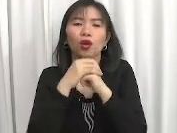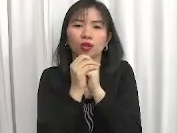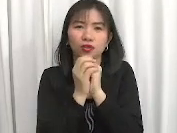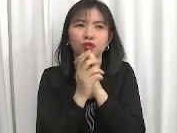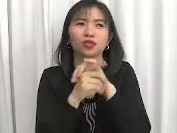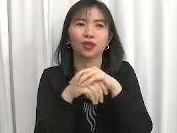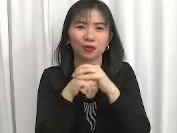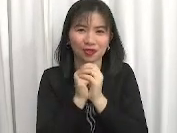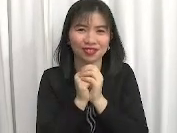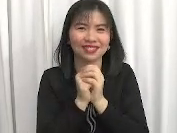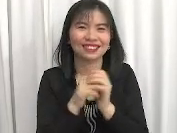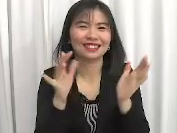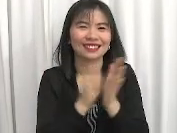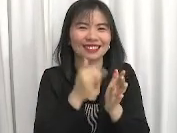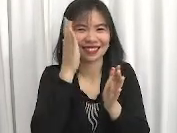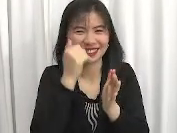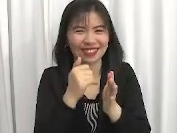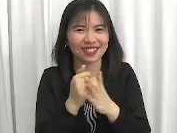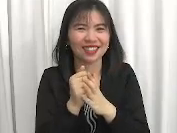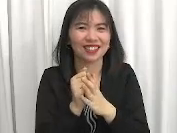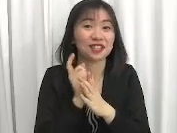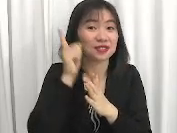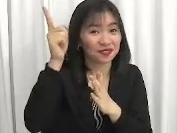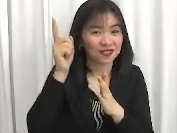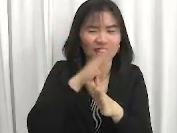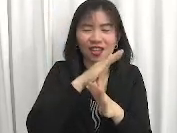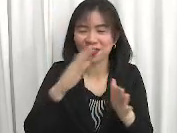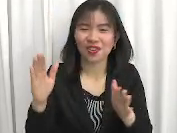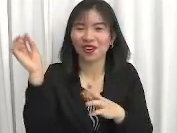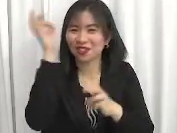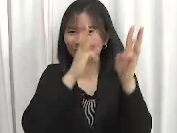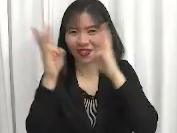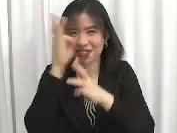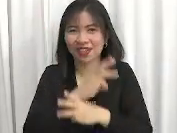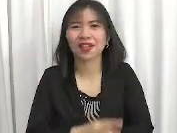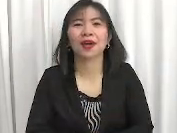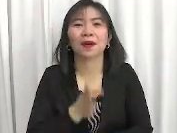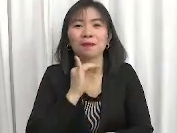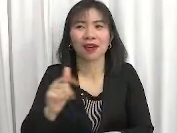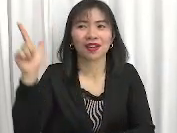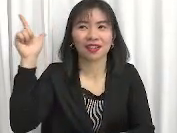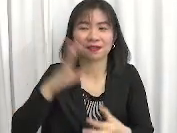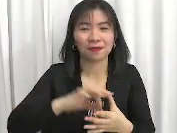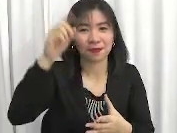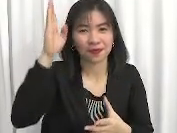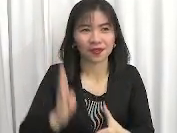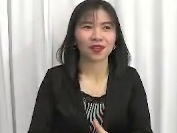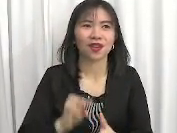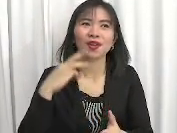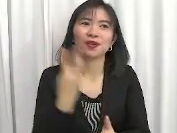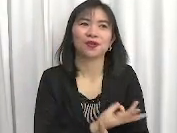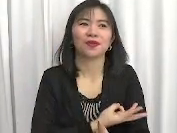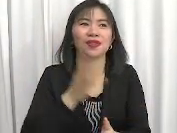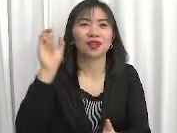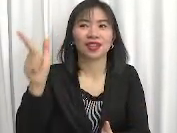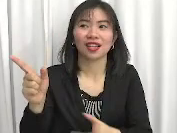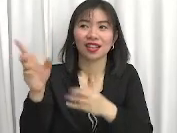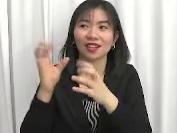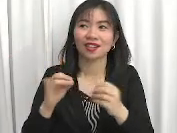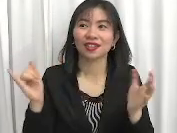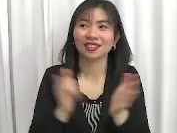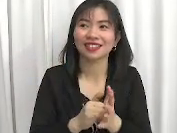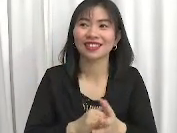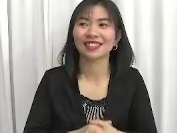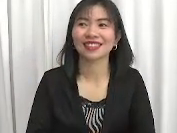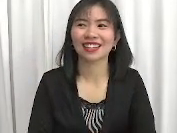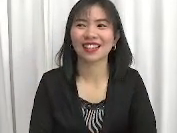Mommy Love. Pag-aaral sa biyaya ng Panginoon ay ating gagawin yan. So, mag-excuse na muna